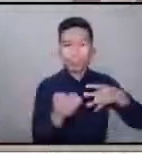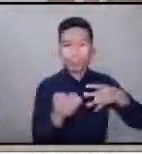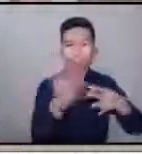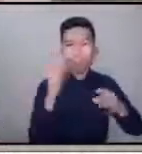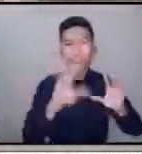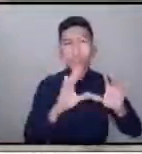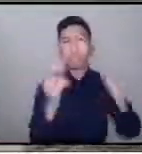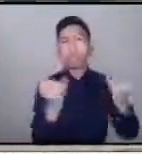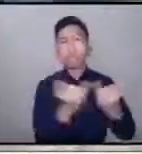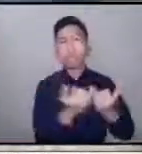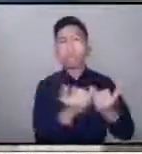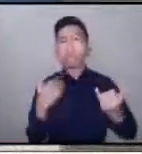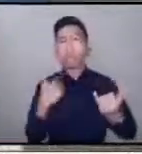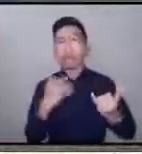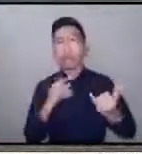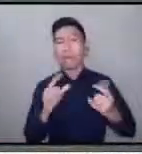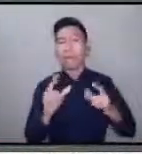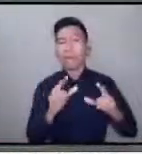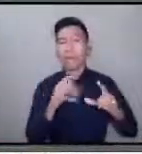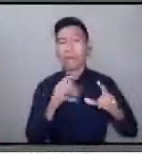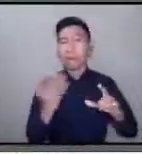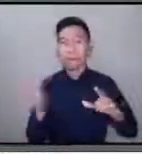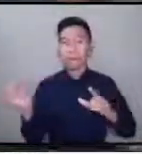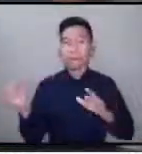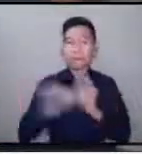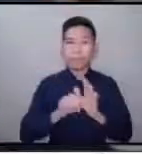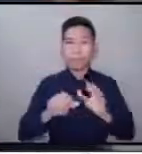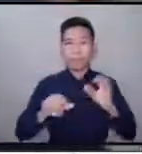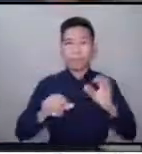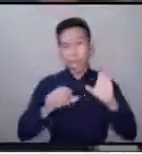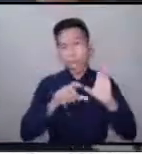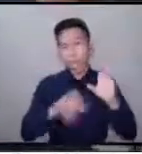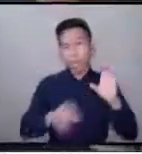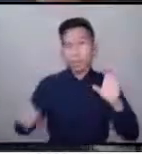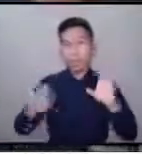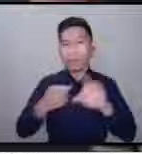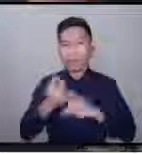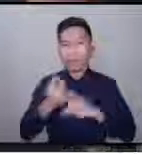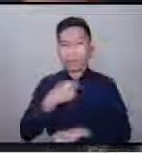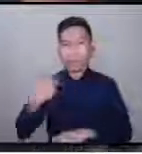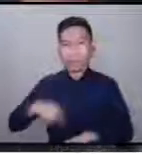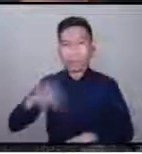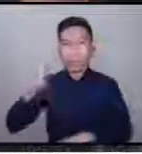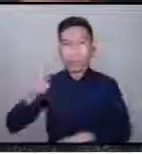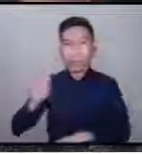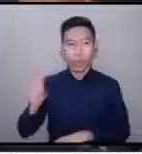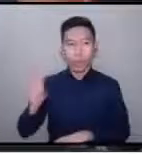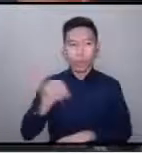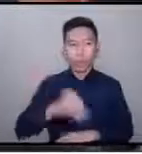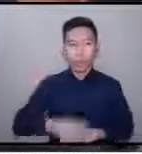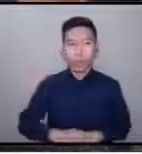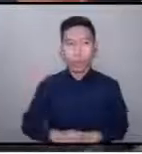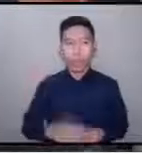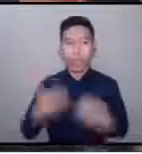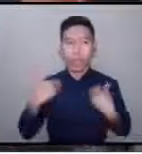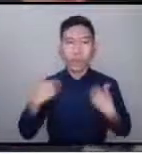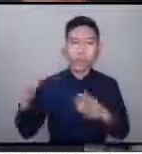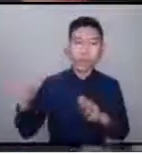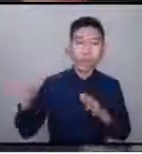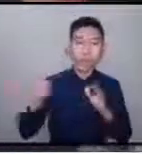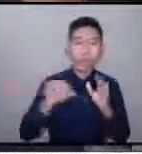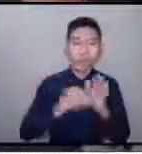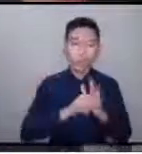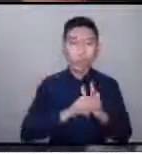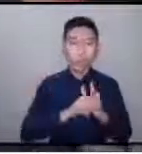sa importasyon ng mga carrots galing China noong 2020. Nag-import ng carrots na nagkakahalaga